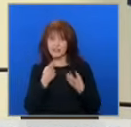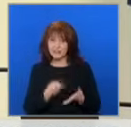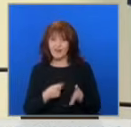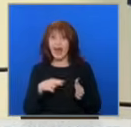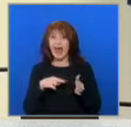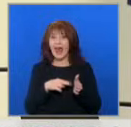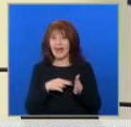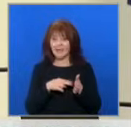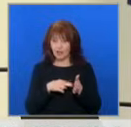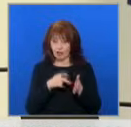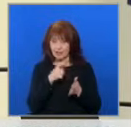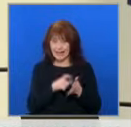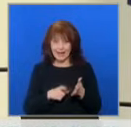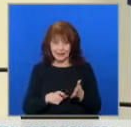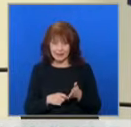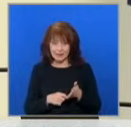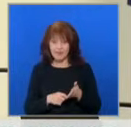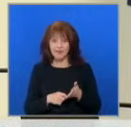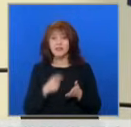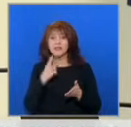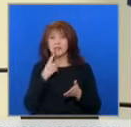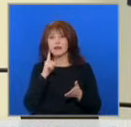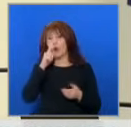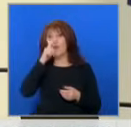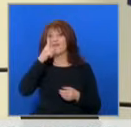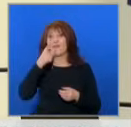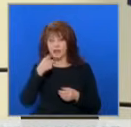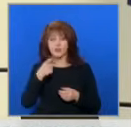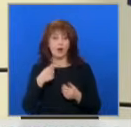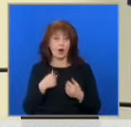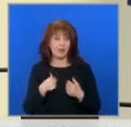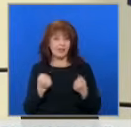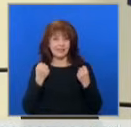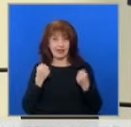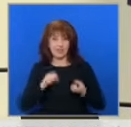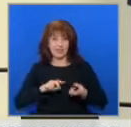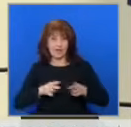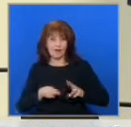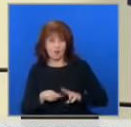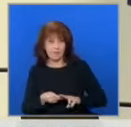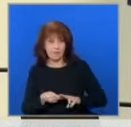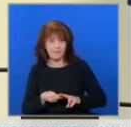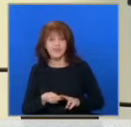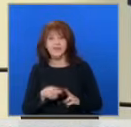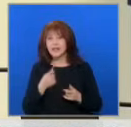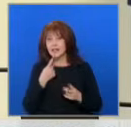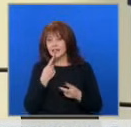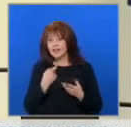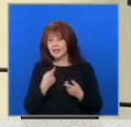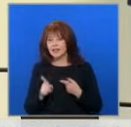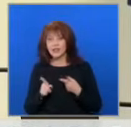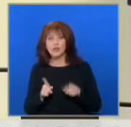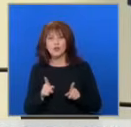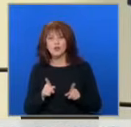електронизацията, включително и електронните рецепти, са ключова част от здравната ни реформа. За разлика от аналоговите процеси